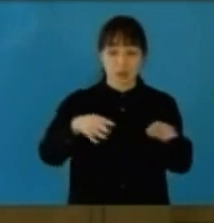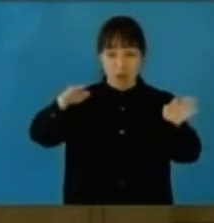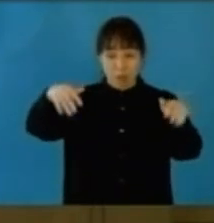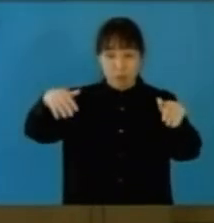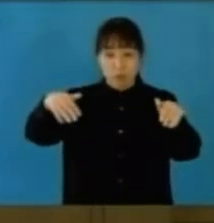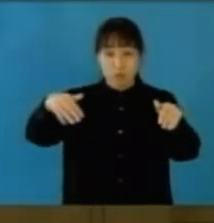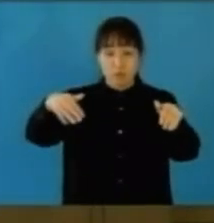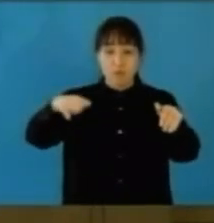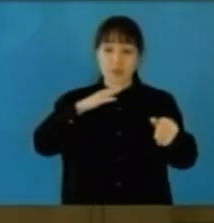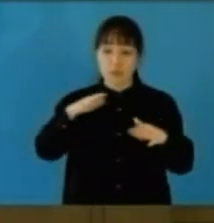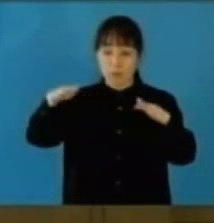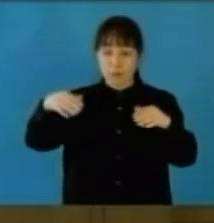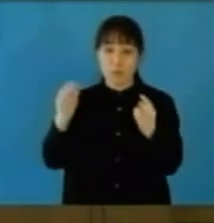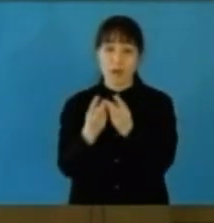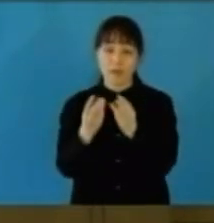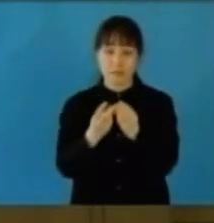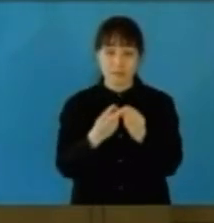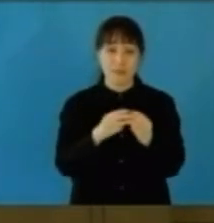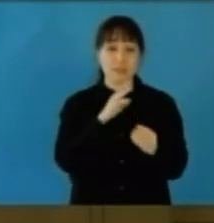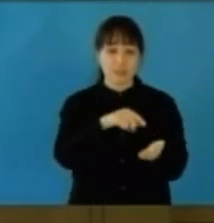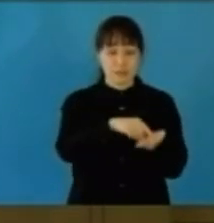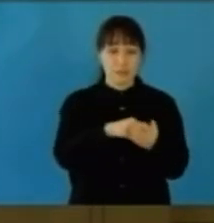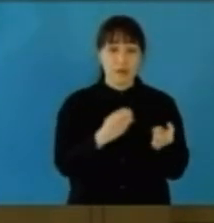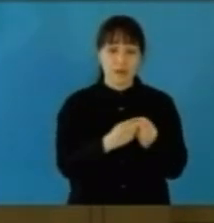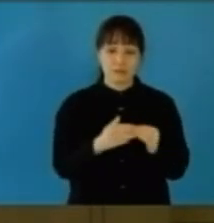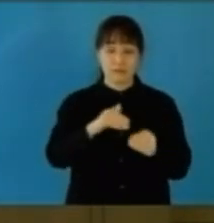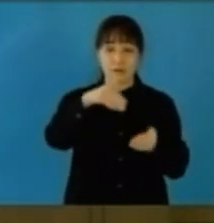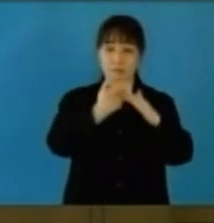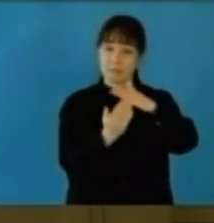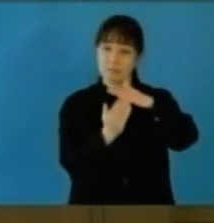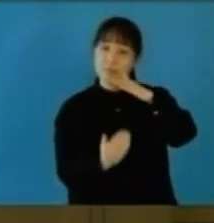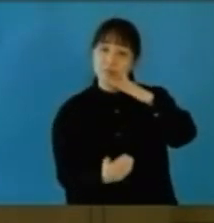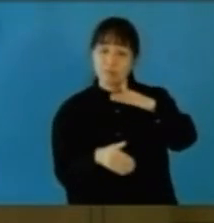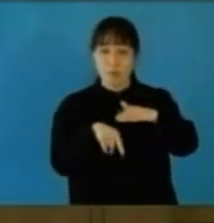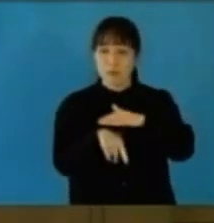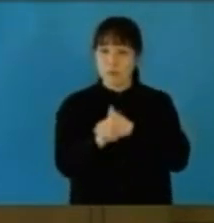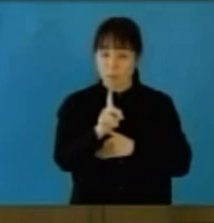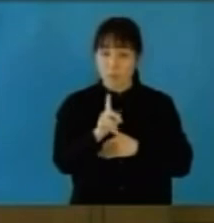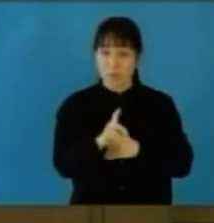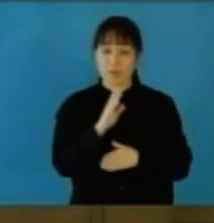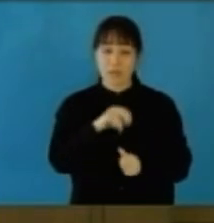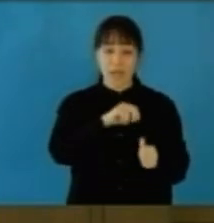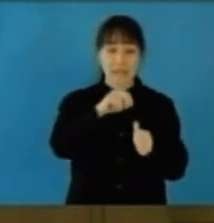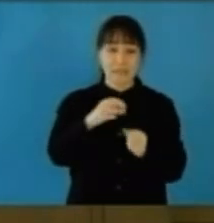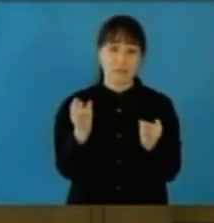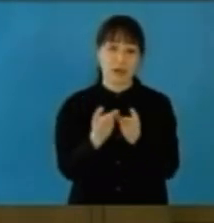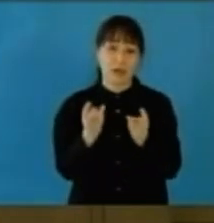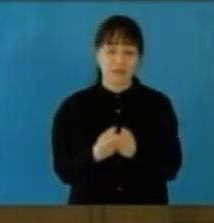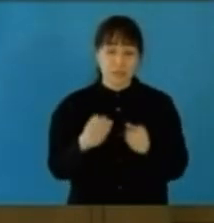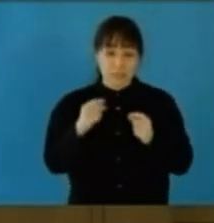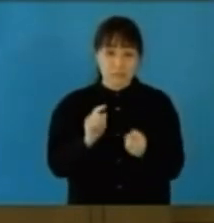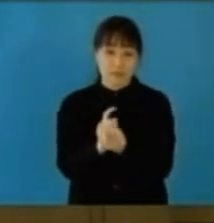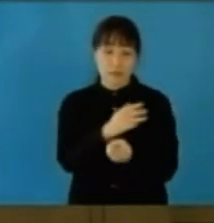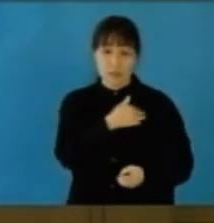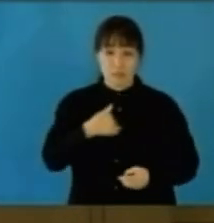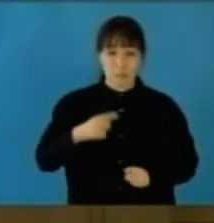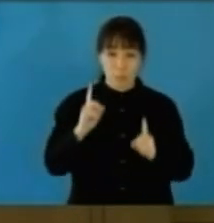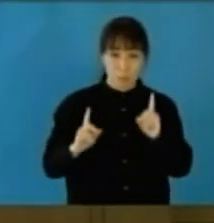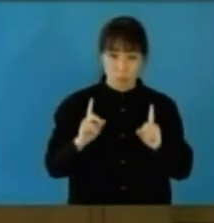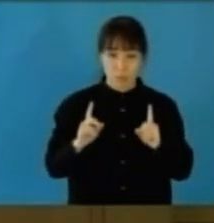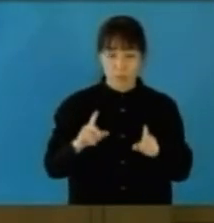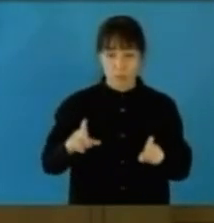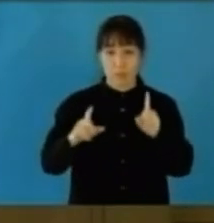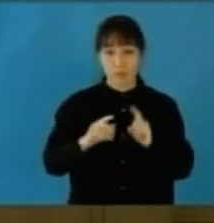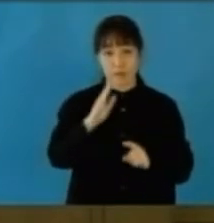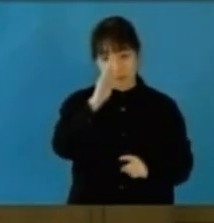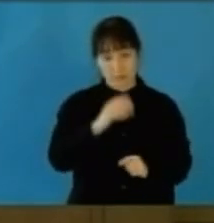回っていますが、大幅に下回った理由についてお答えください。また、現在の配置人数でしっかりと対応を図ることができるのか、お答え